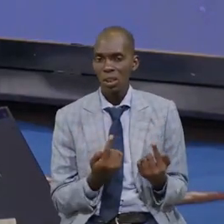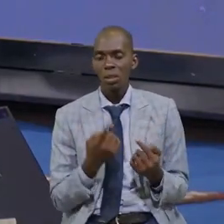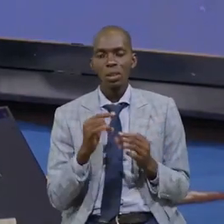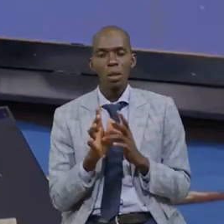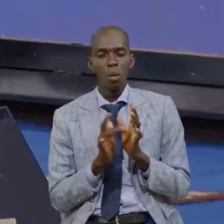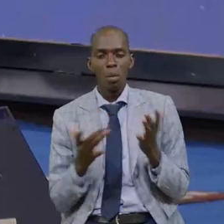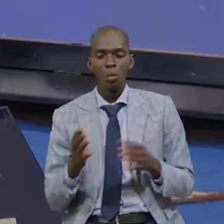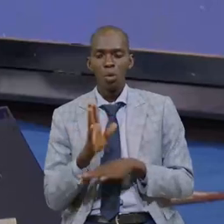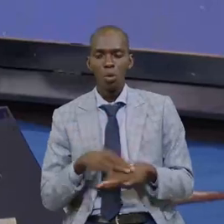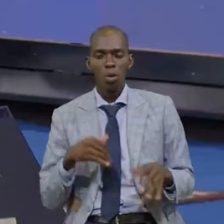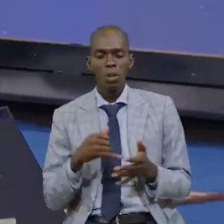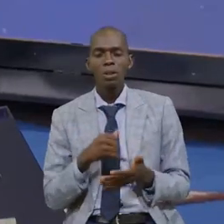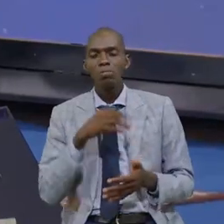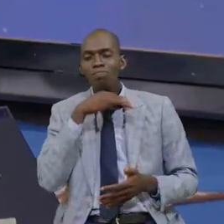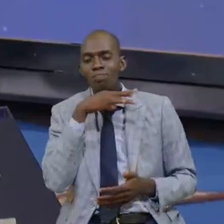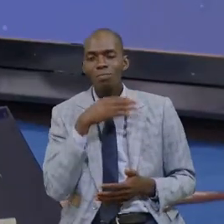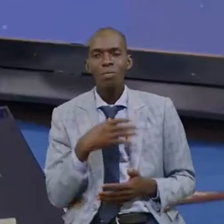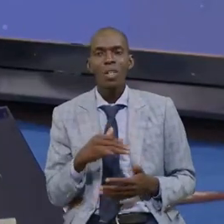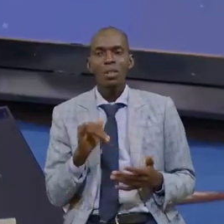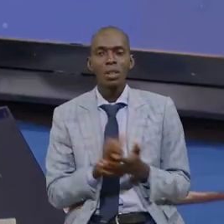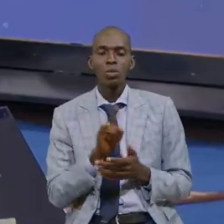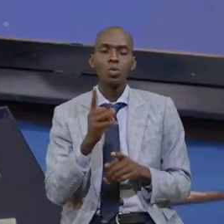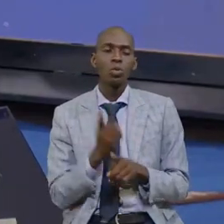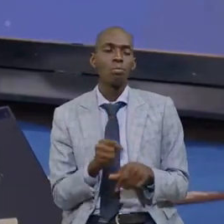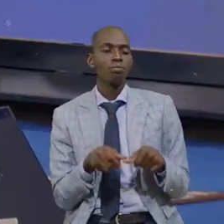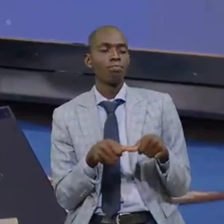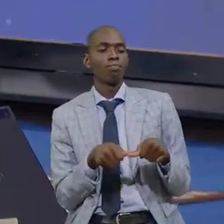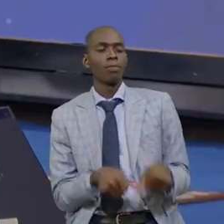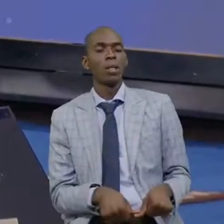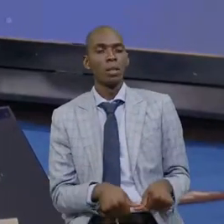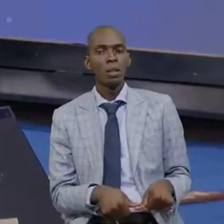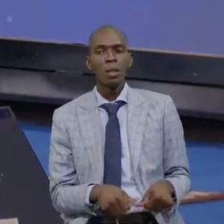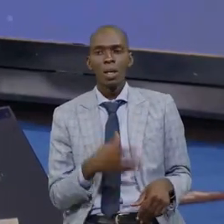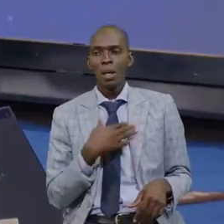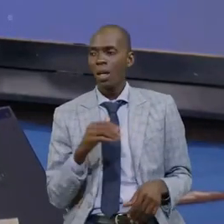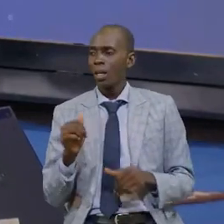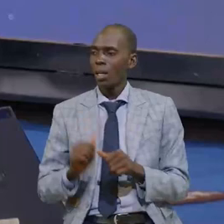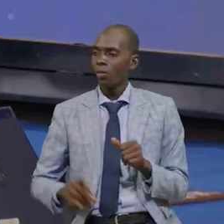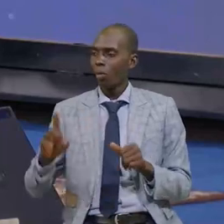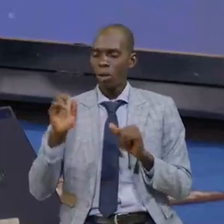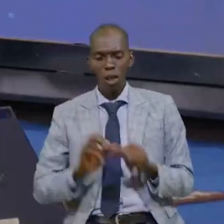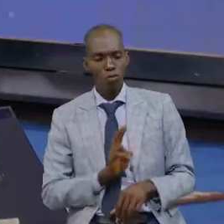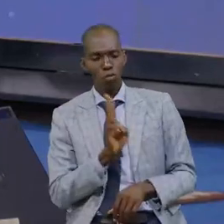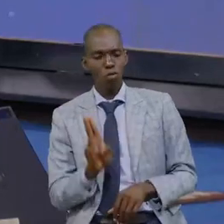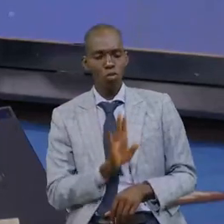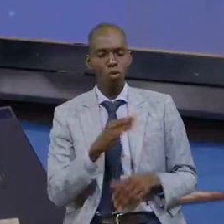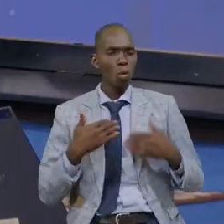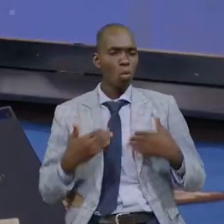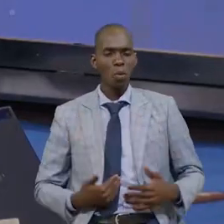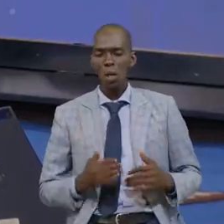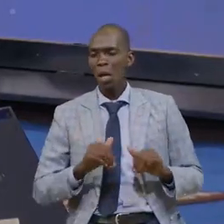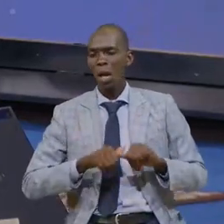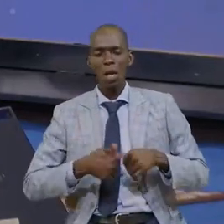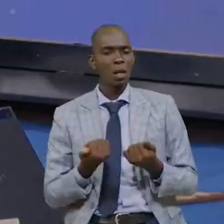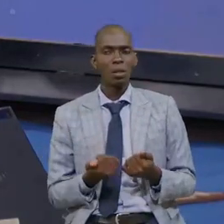ça poussière et souillure, tu es resté là. Et tout le monde pouvait utiliser ton corps comme il le voulait,